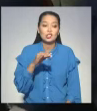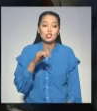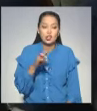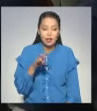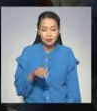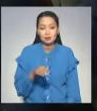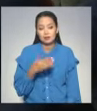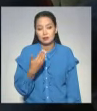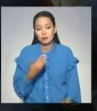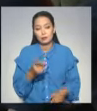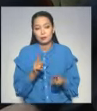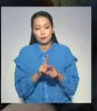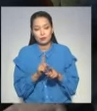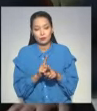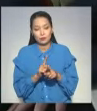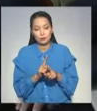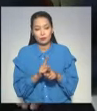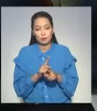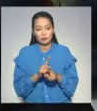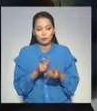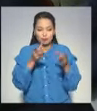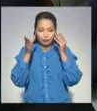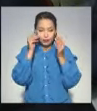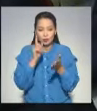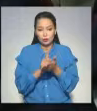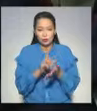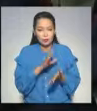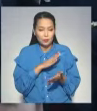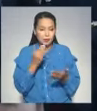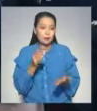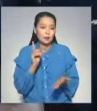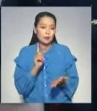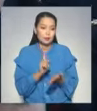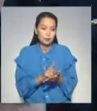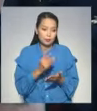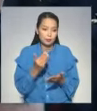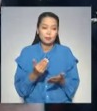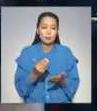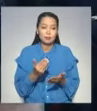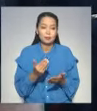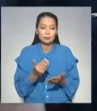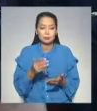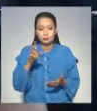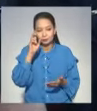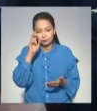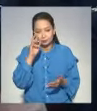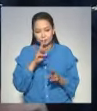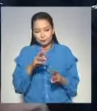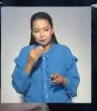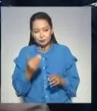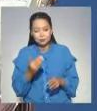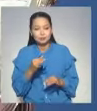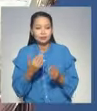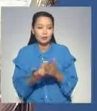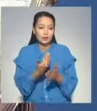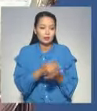туралы жұрт білуге тиіс. Бұл біздің тиісті министрліктің және жалпы бұқаралық